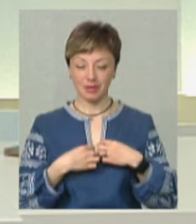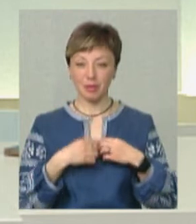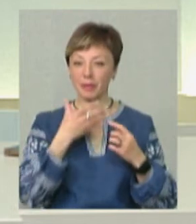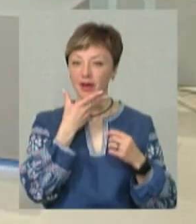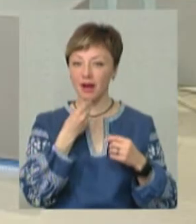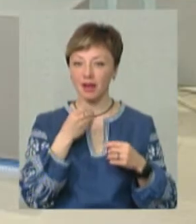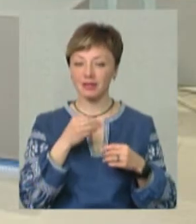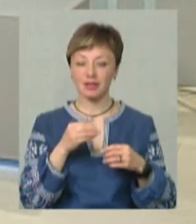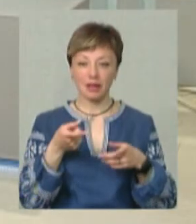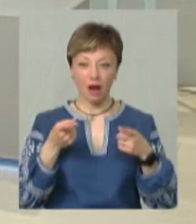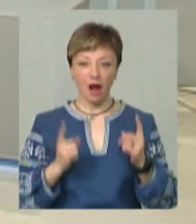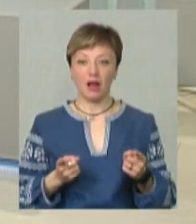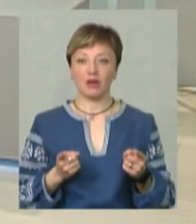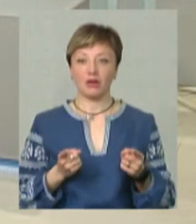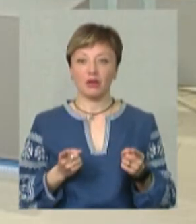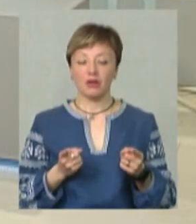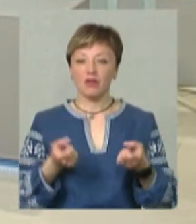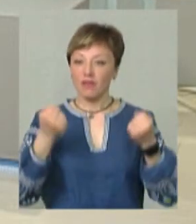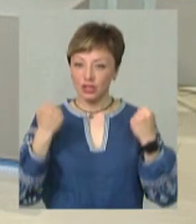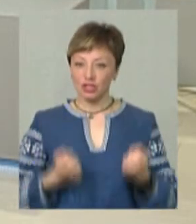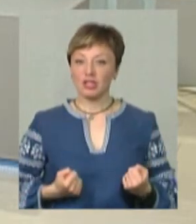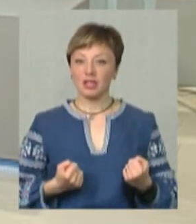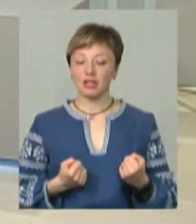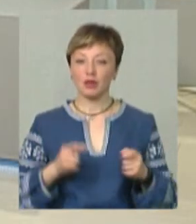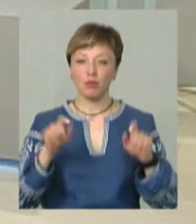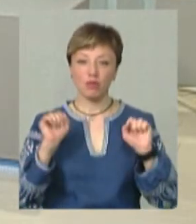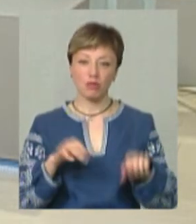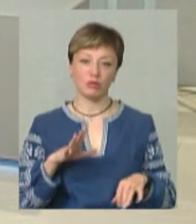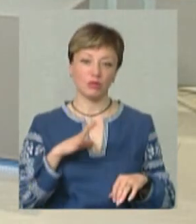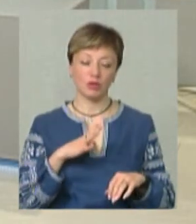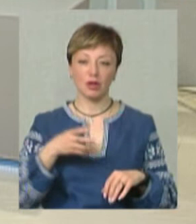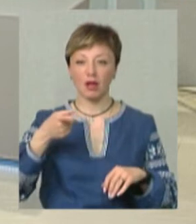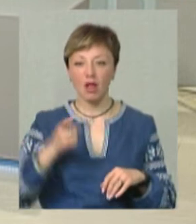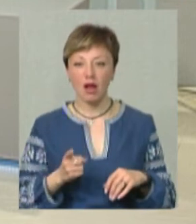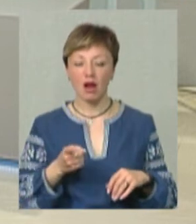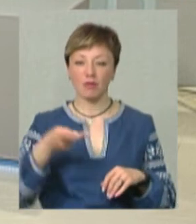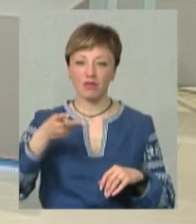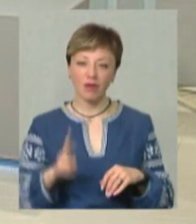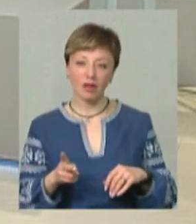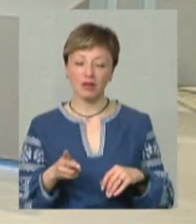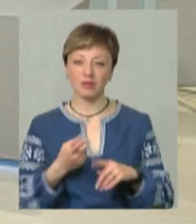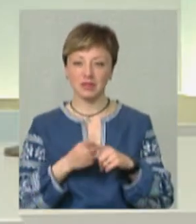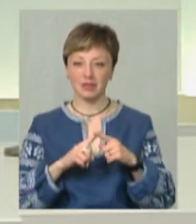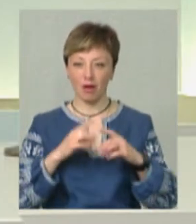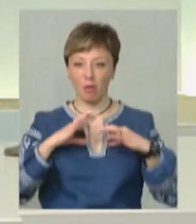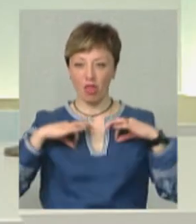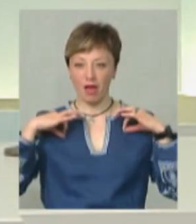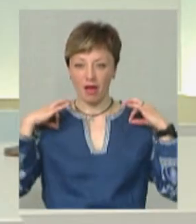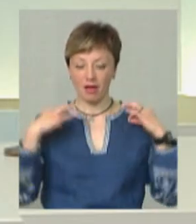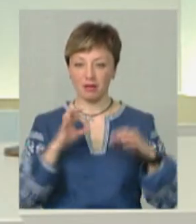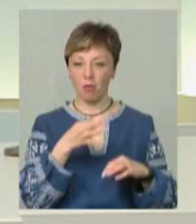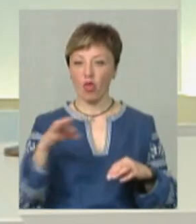прикраси, вони реально дуже важкі, тому що там могло бути там кілограм до 2 кілограм цих монет